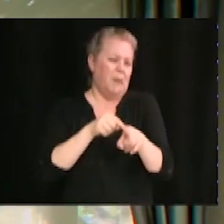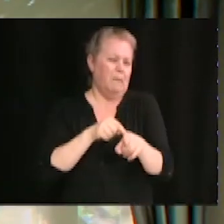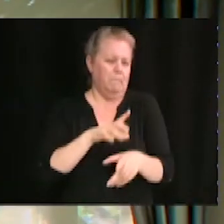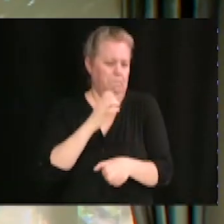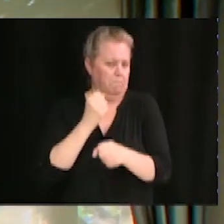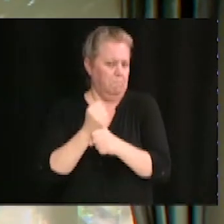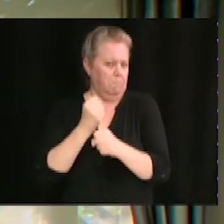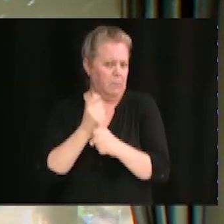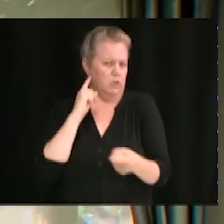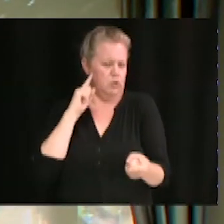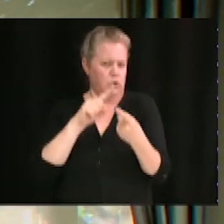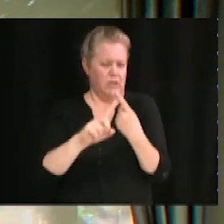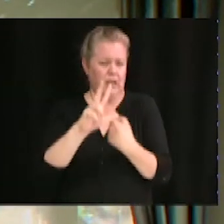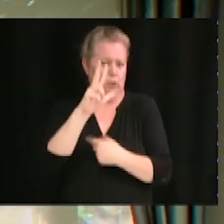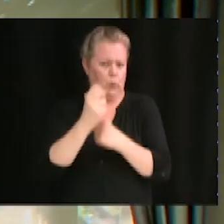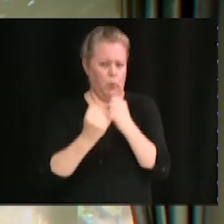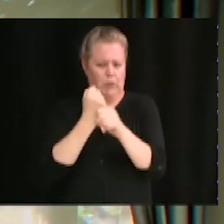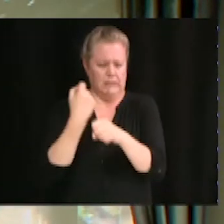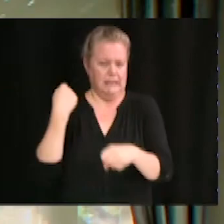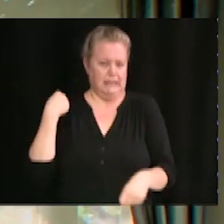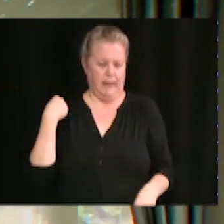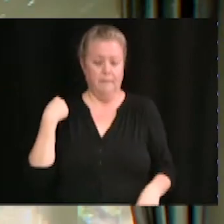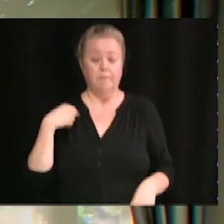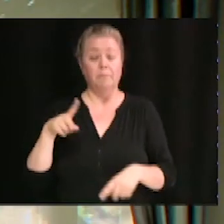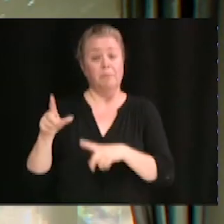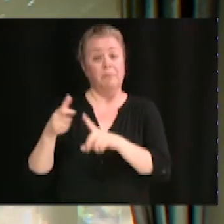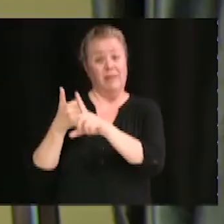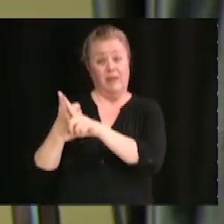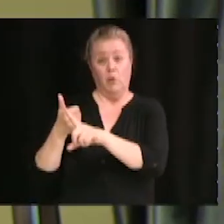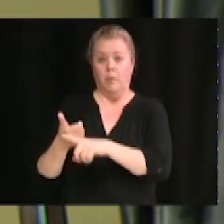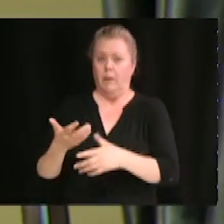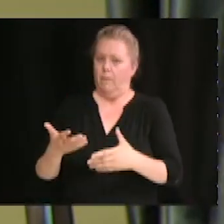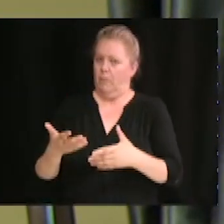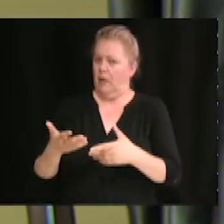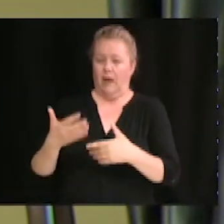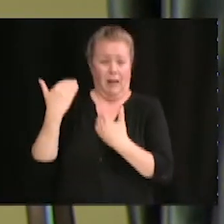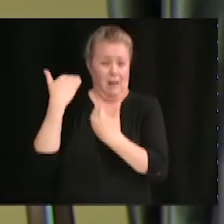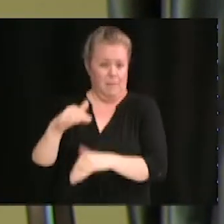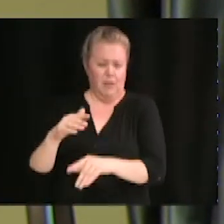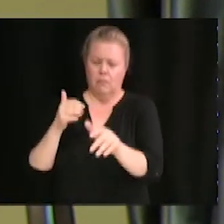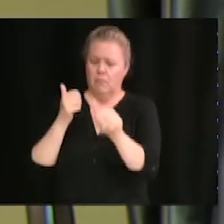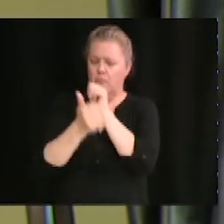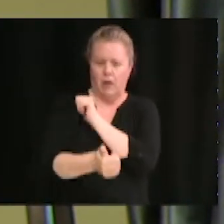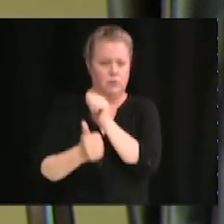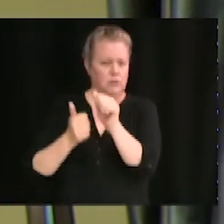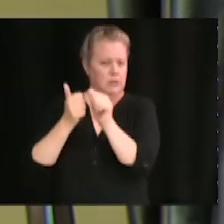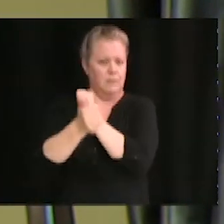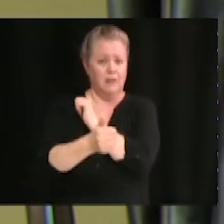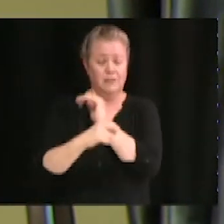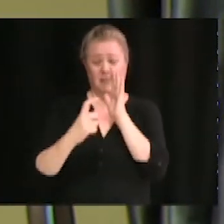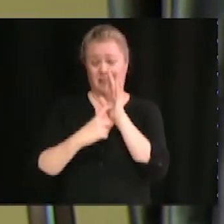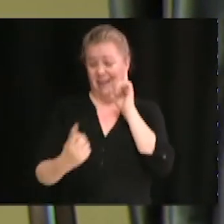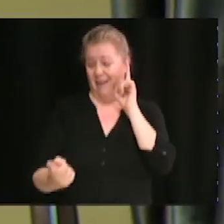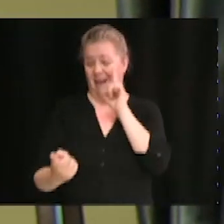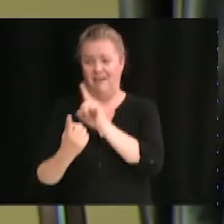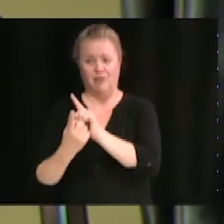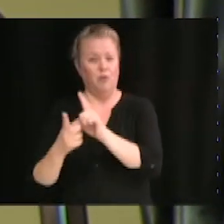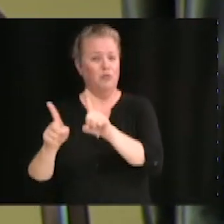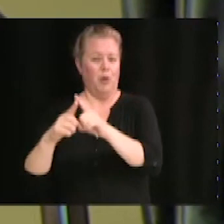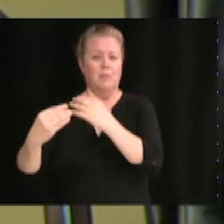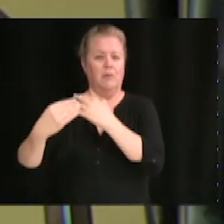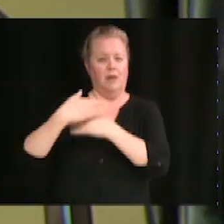pousse constamment ses limites et il nous amène à nous-mêmes, quelqu'un de le côtoie, à pousser nous-mêmes nos propres limites. Donc,